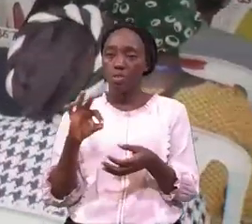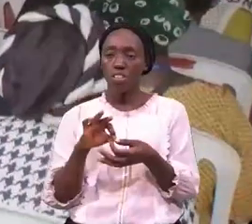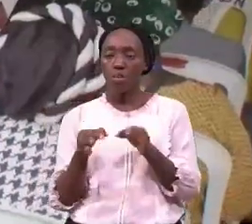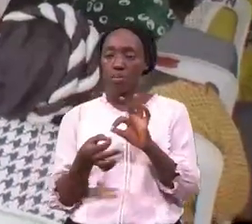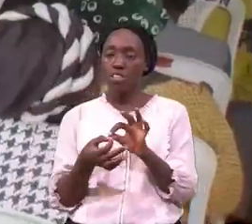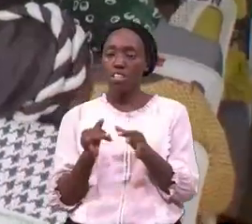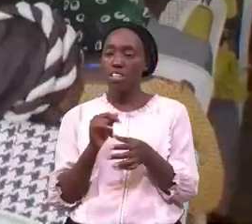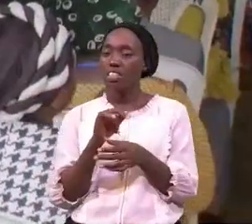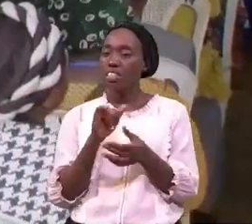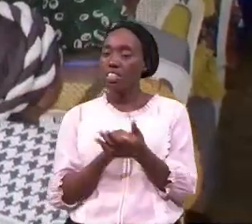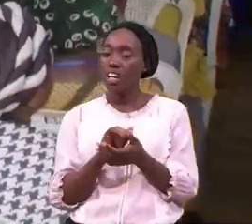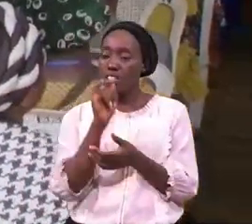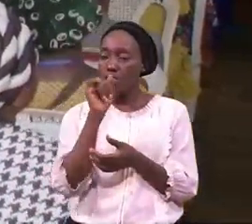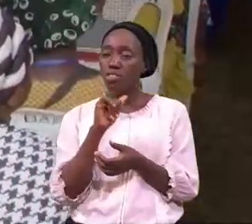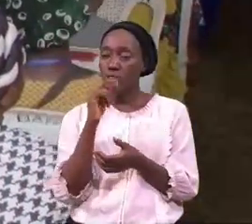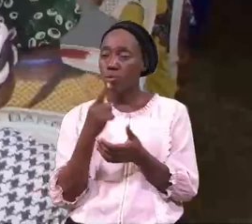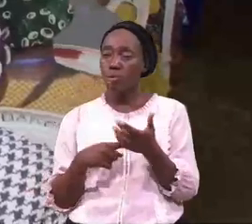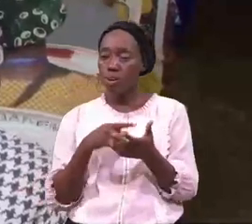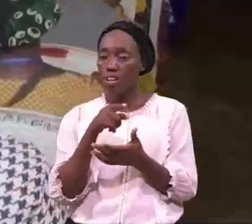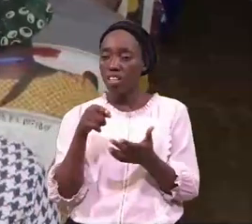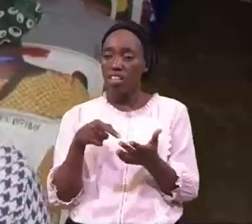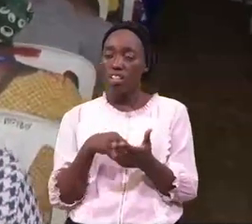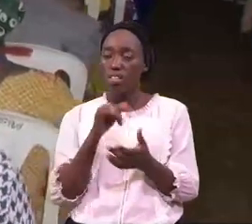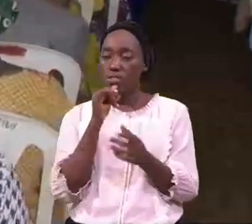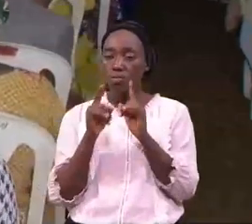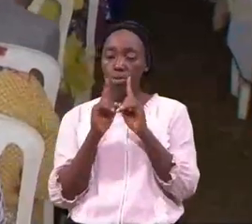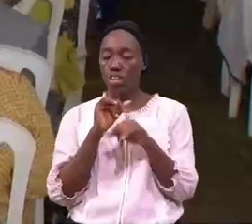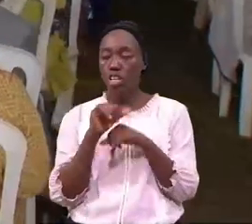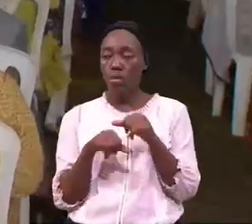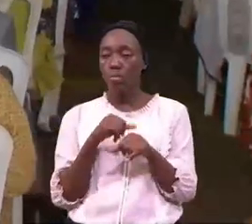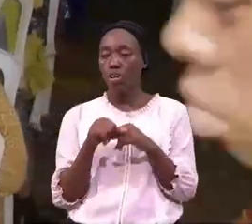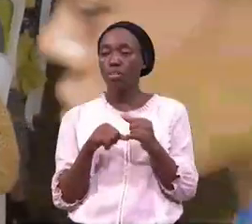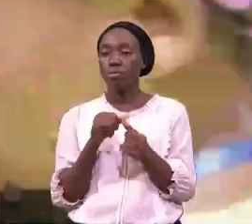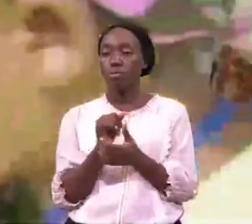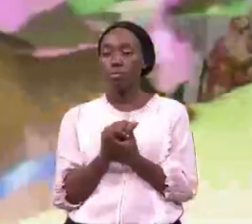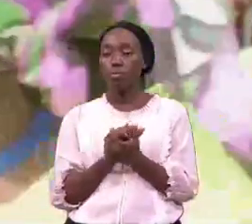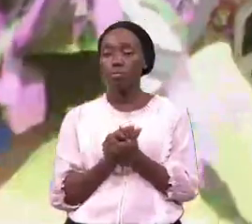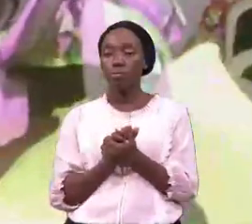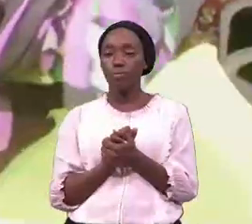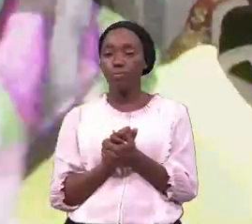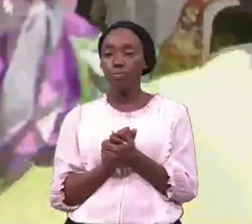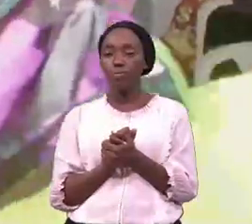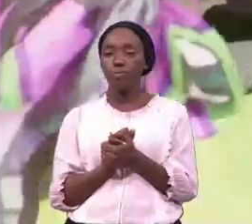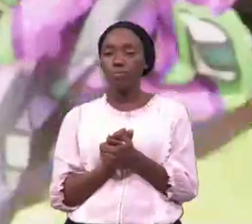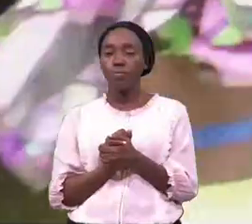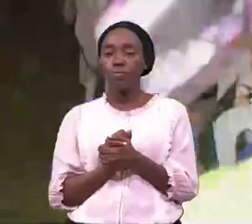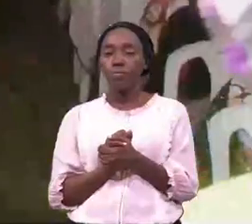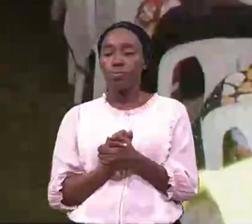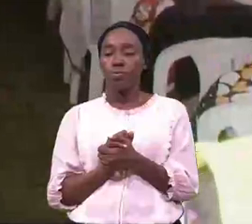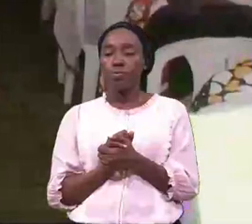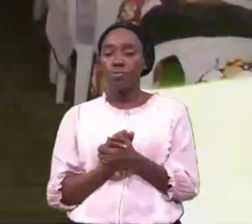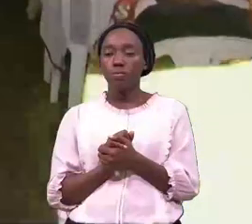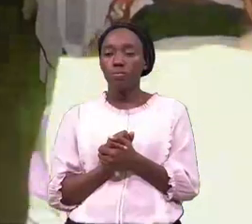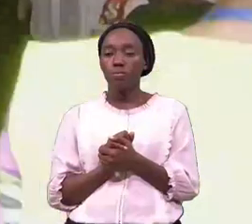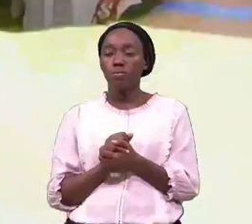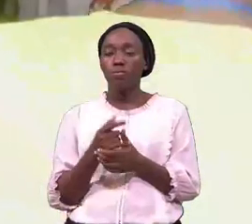Et si le bébé est en train de murmurer quelque chose de façon inintelligente, maintenant à 10 ans, 35 ans, tu continues à répéter la même chose, ça